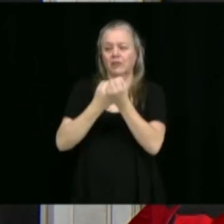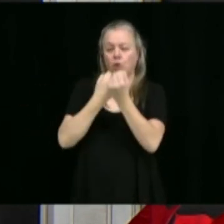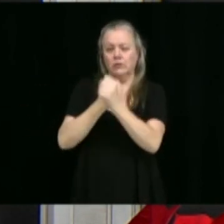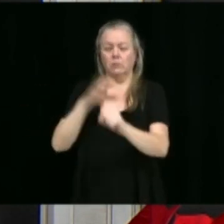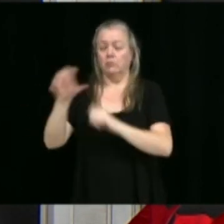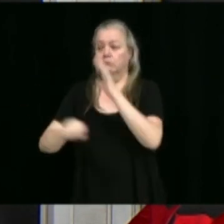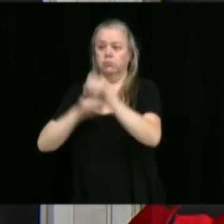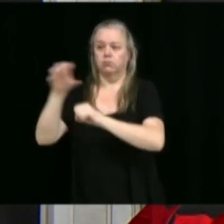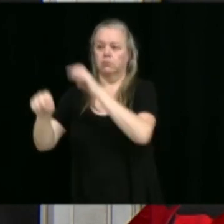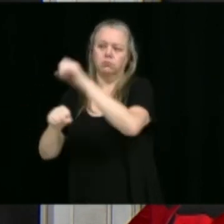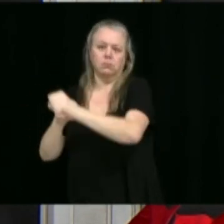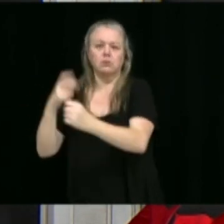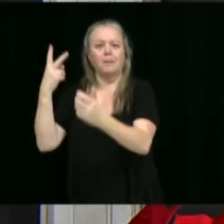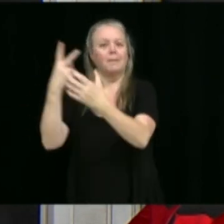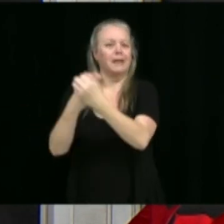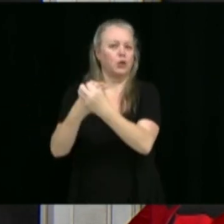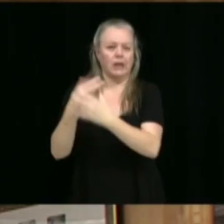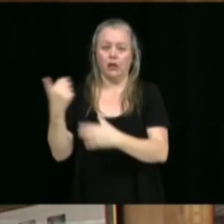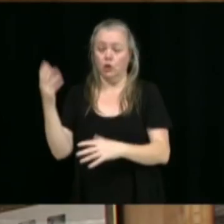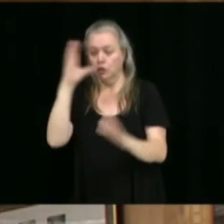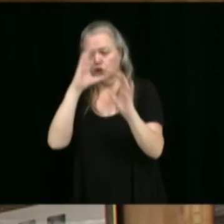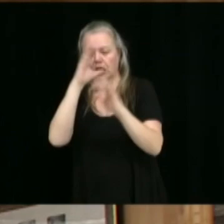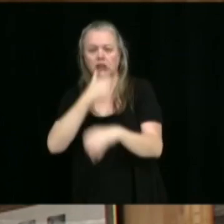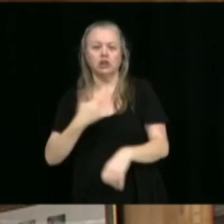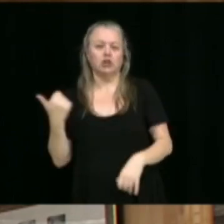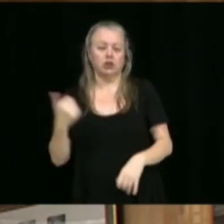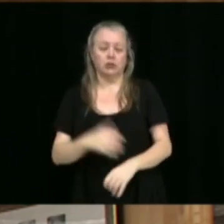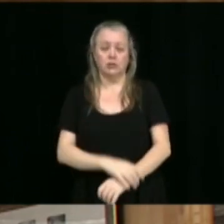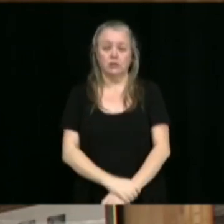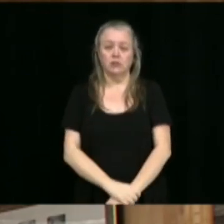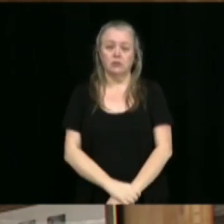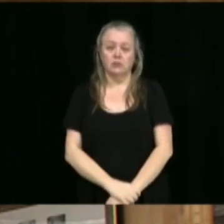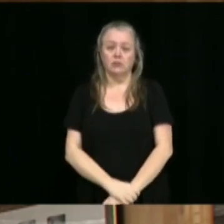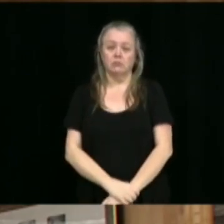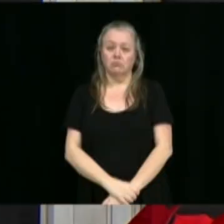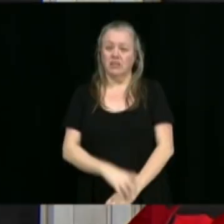disponibles, les partenariats potentiels. Donc, si vous avez